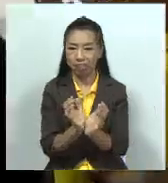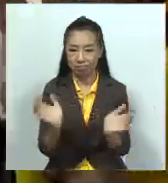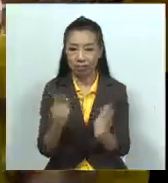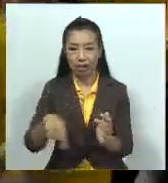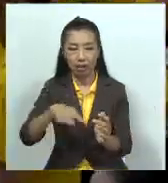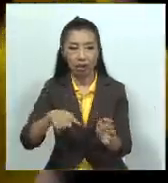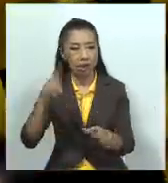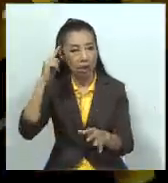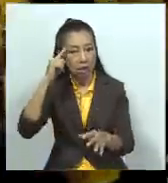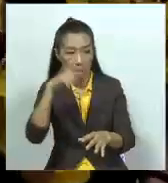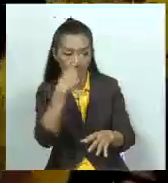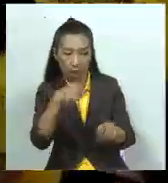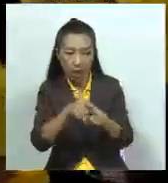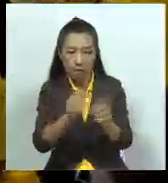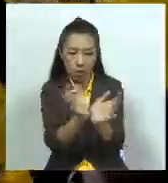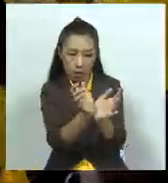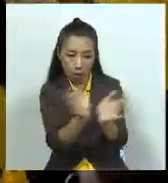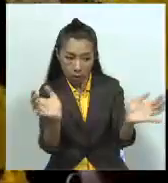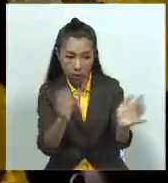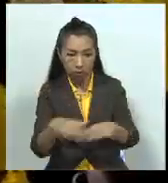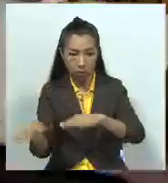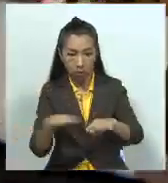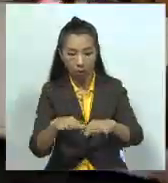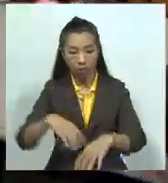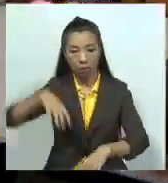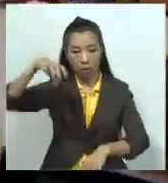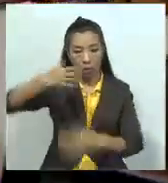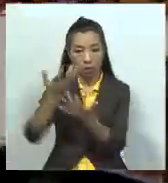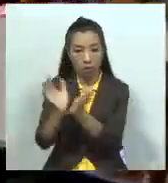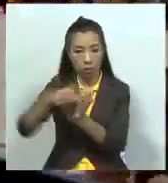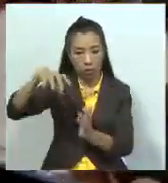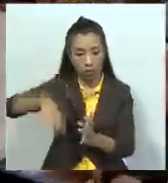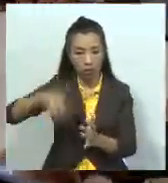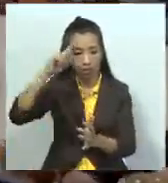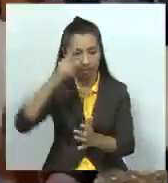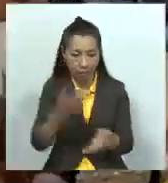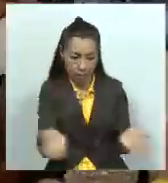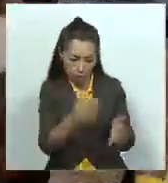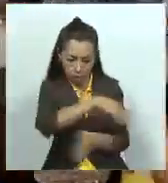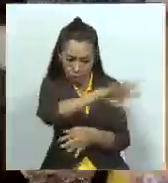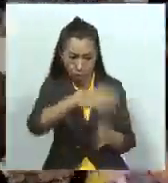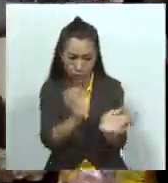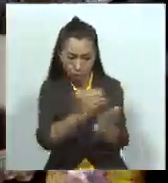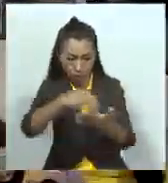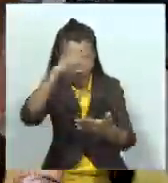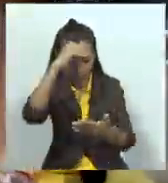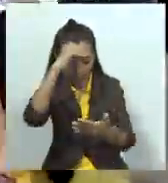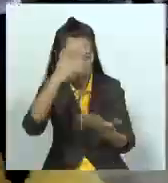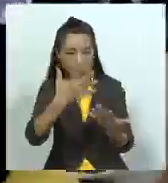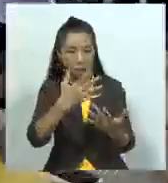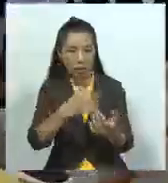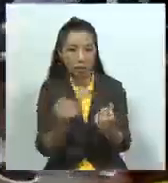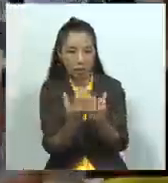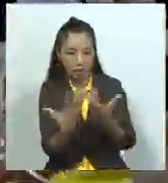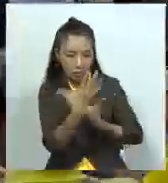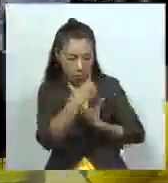มความพร้อมสำหรับผู้ได้รับการปล่อยตัวกรมราชทัณฑ์ได้มีการส่งเสริมการศึกษาพัฒนาจิตใจส่งเสริมศีลธร